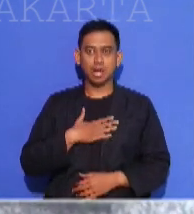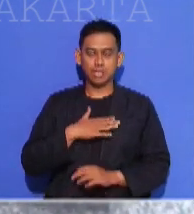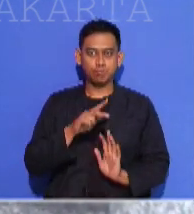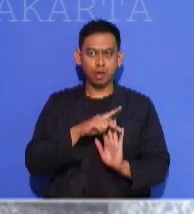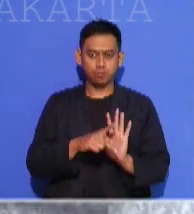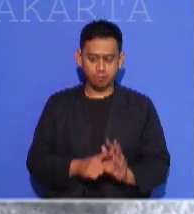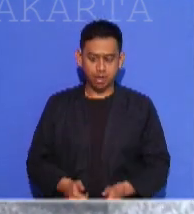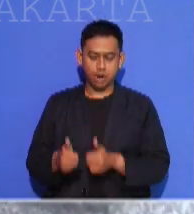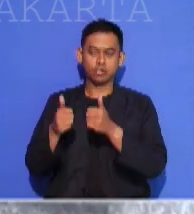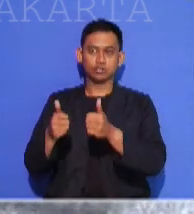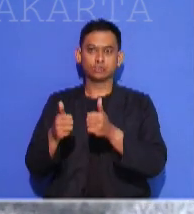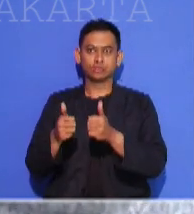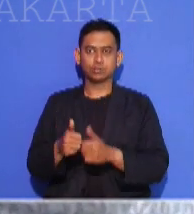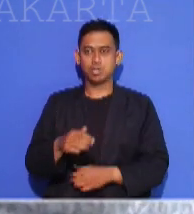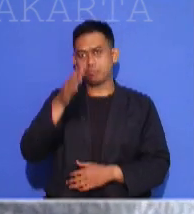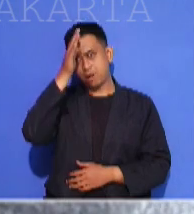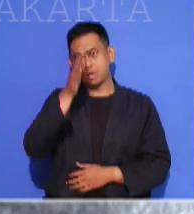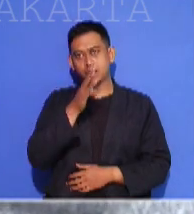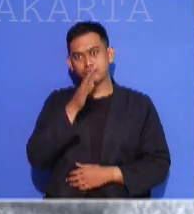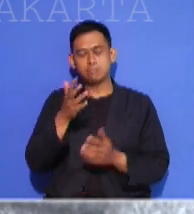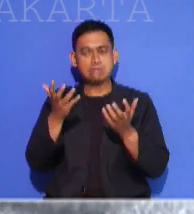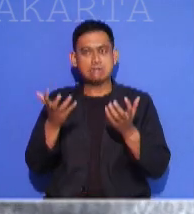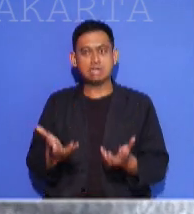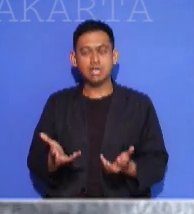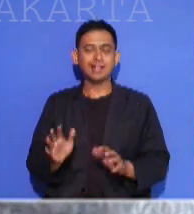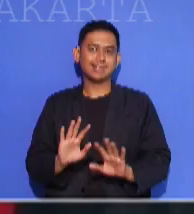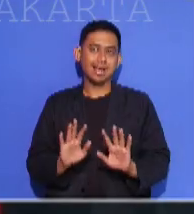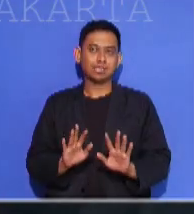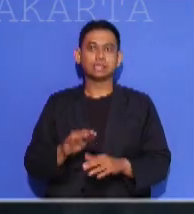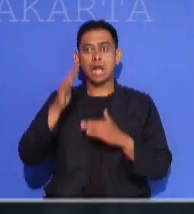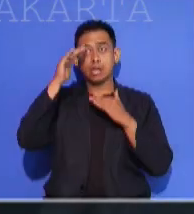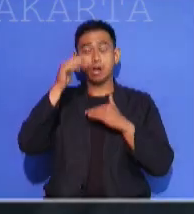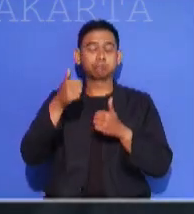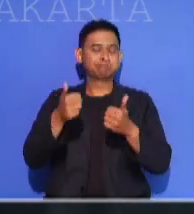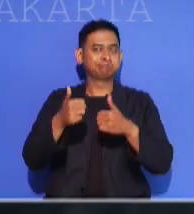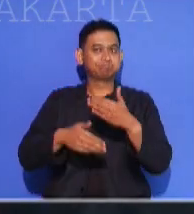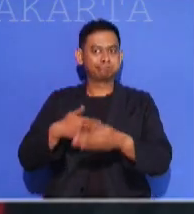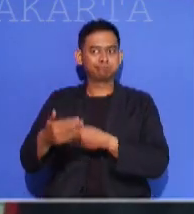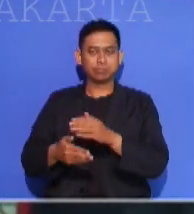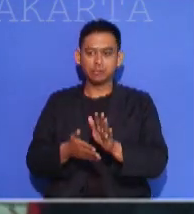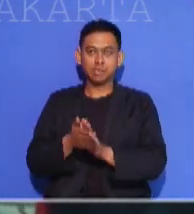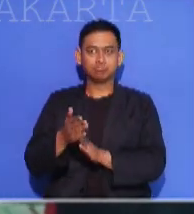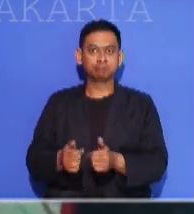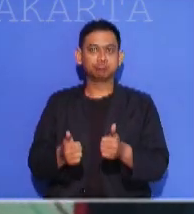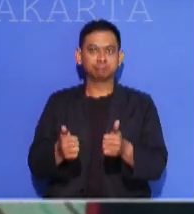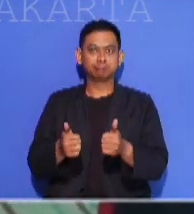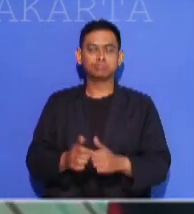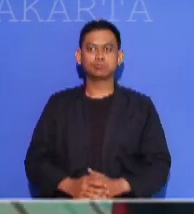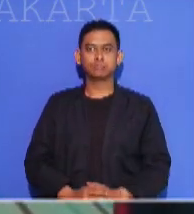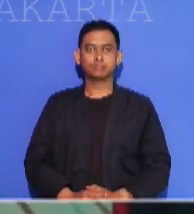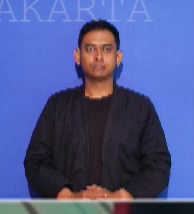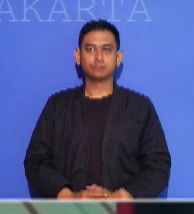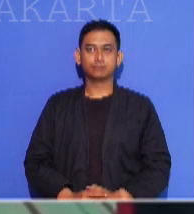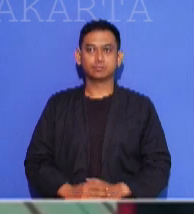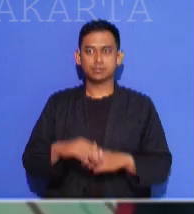beban wali murid heeh Terus harapannya ya semoga terlaksana mungkin harapannya apa Mbak ya